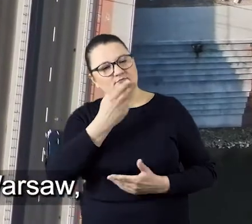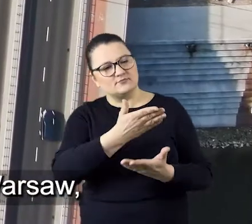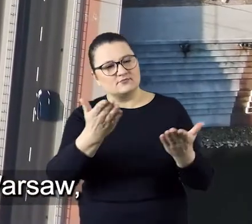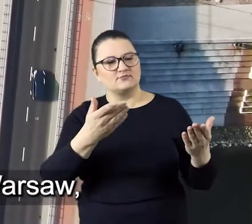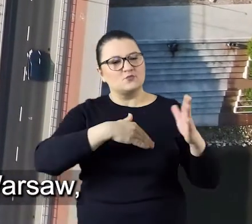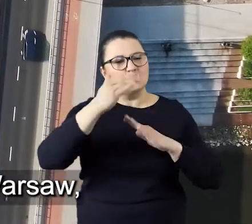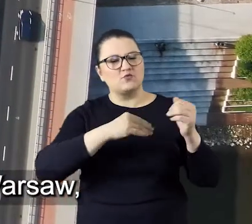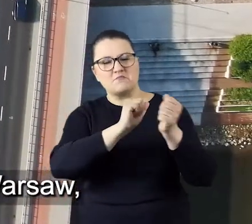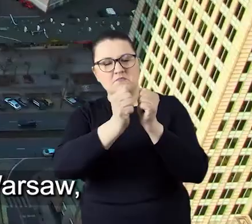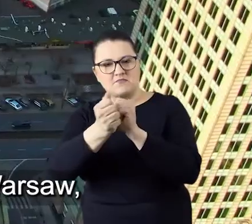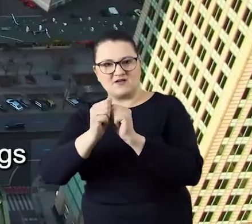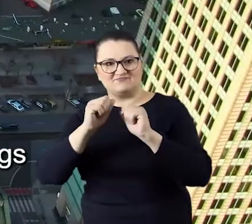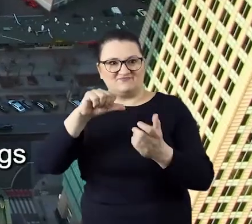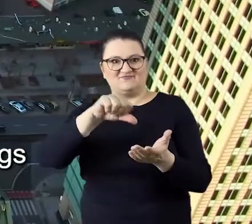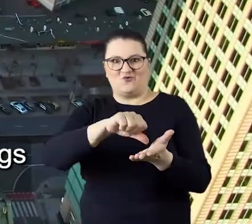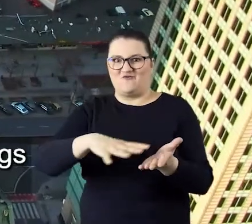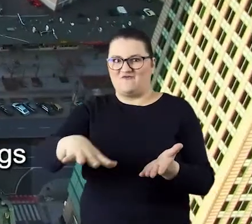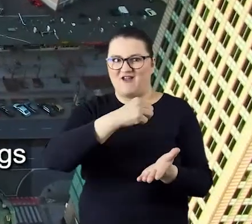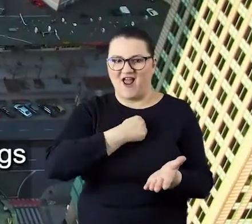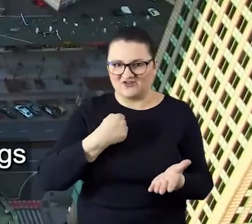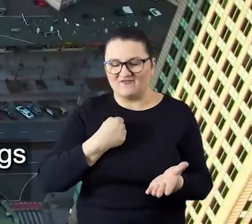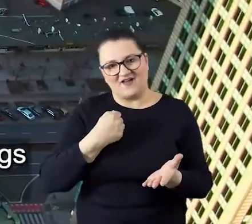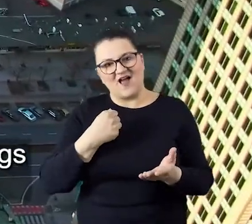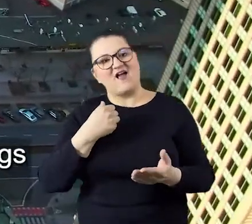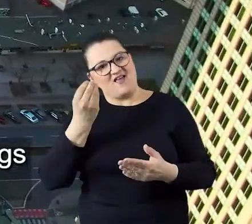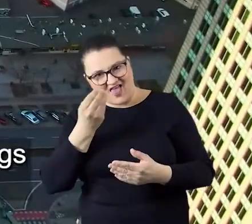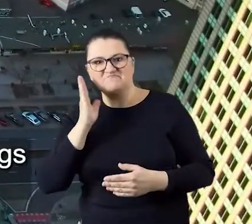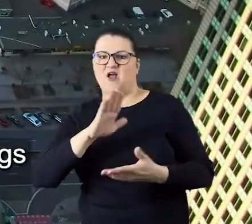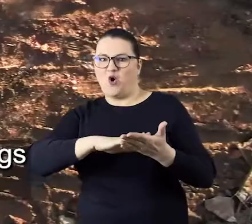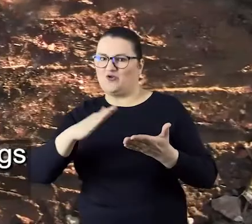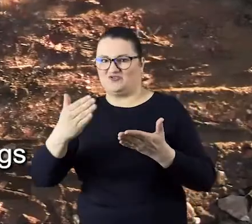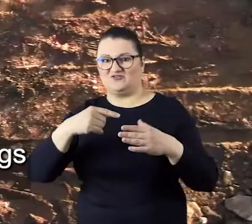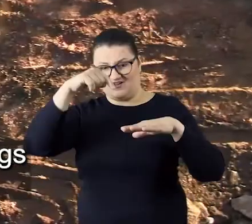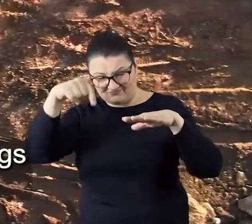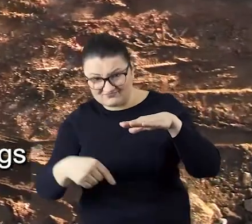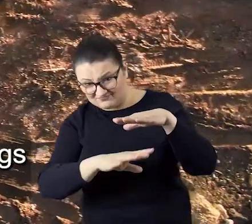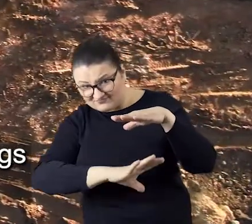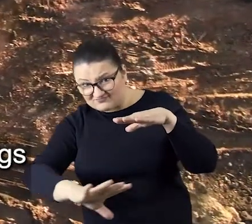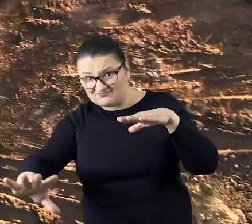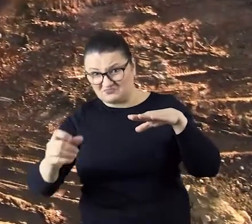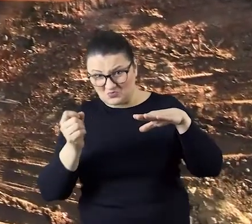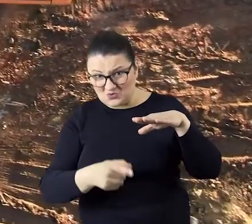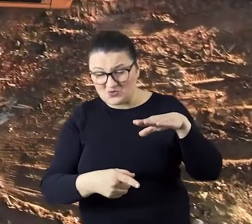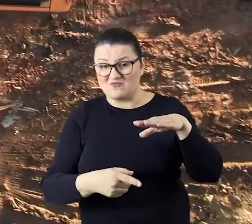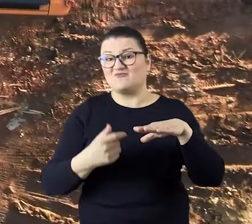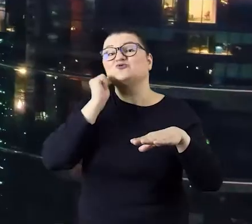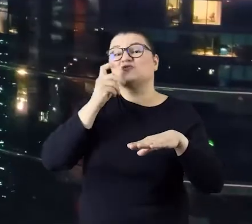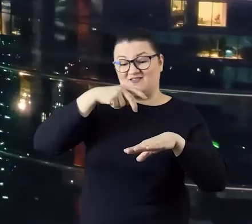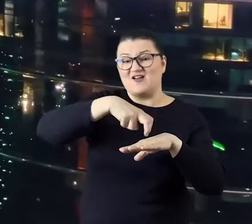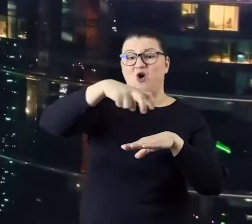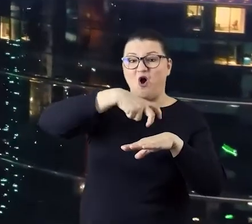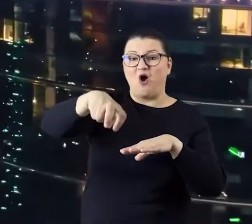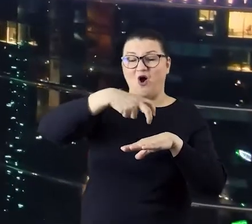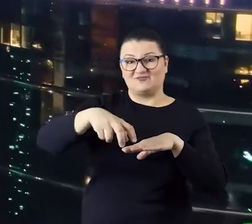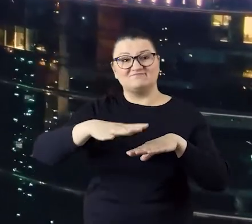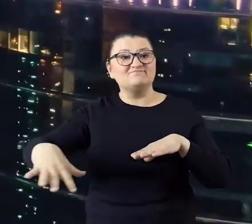Patrząc na te inwestycje, w samej Warszawie możemy spodziewać się wielu ciekawych odkryć, które ukryte są pod naszymi nogami. W końcu każdego